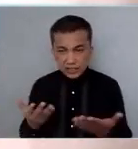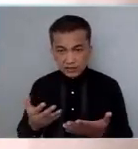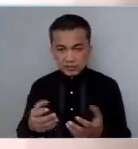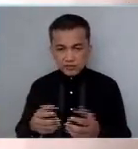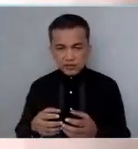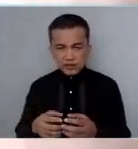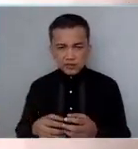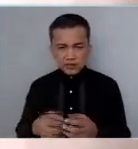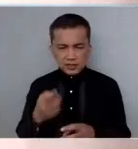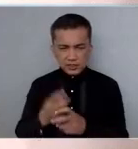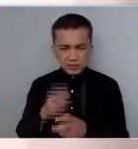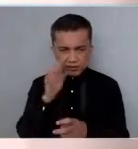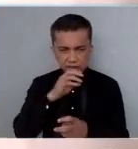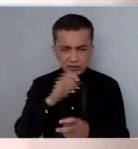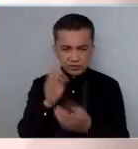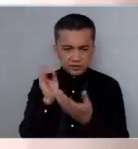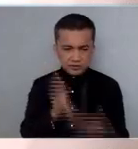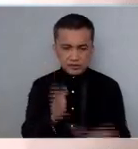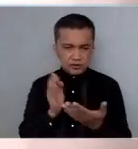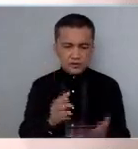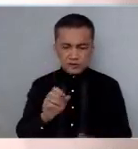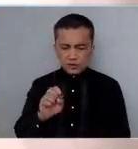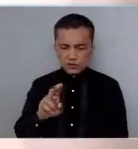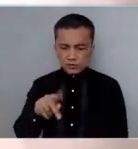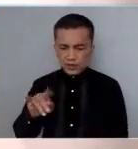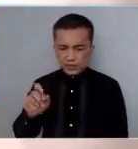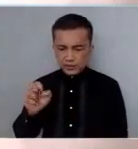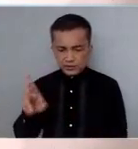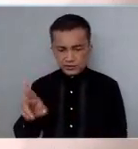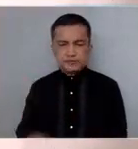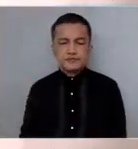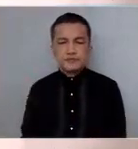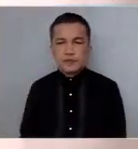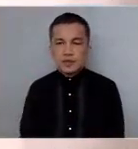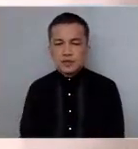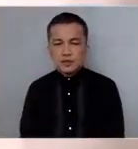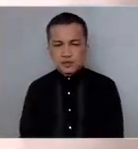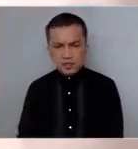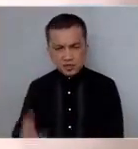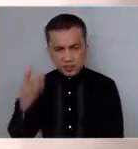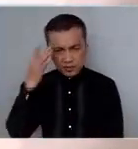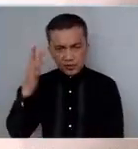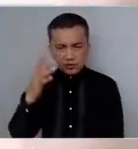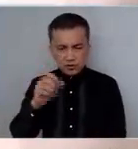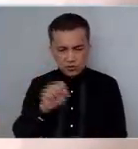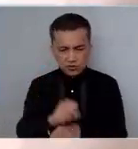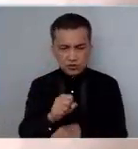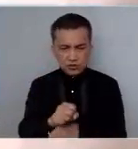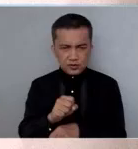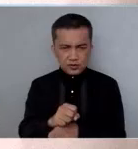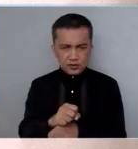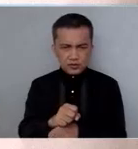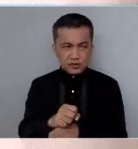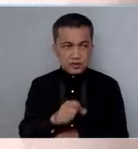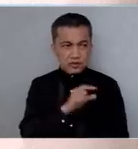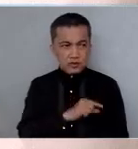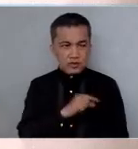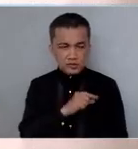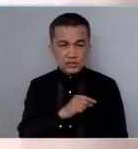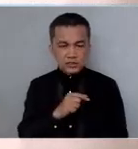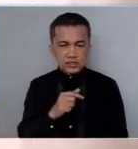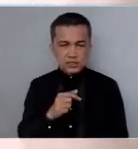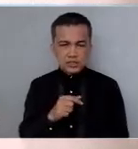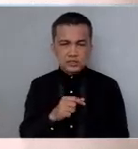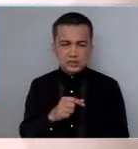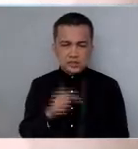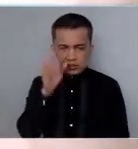suppliers. At I found out na yung workmanship pala yung hinahanap natin lagi. Yung